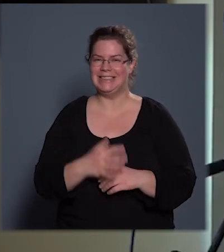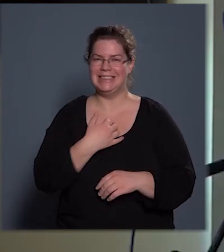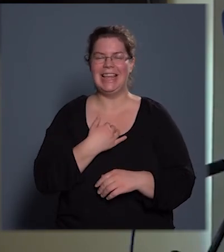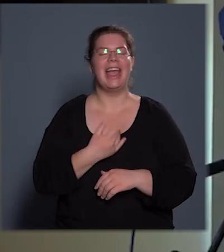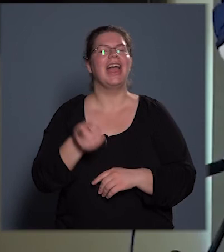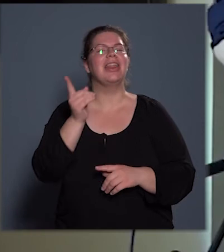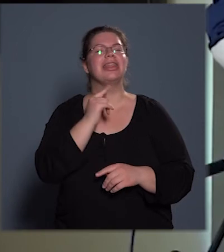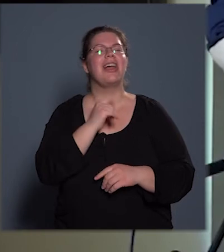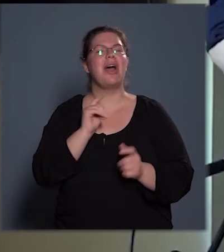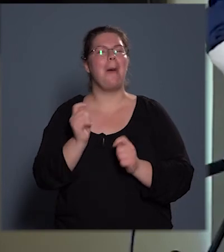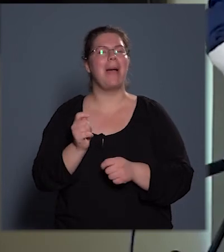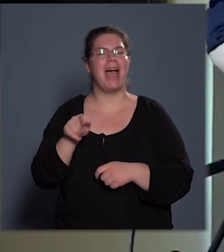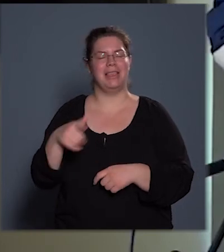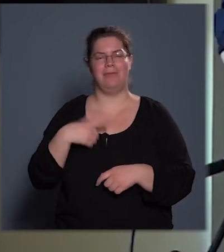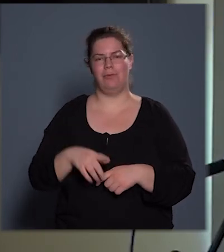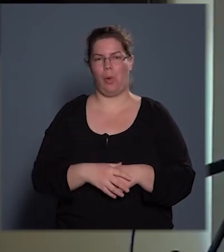Tatabányán voltunk egy